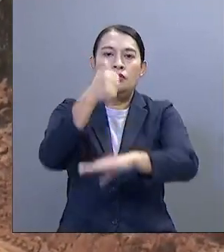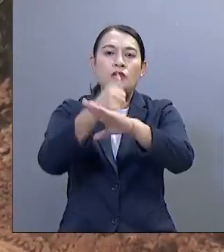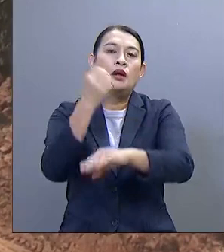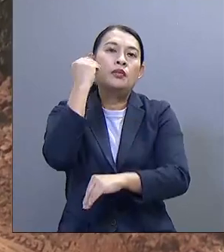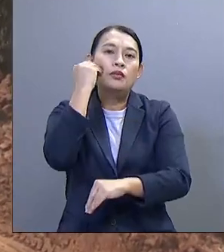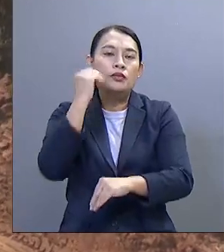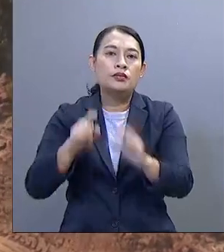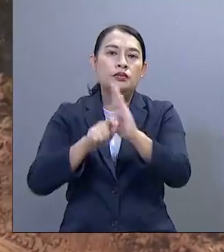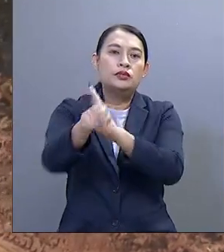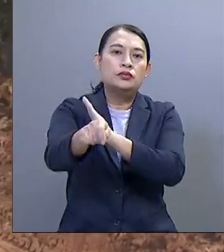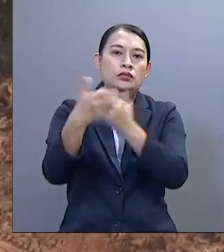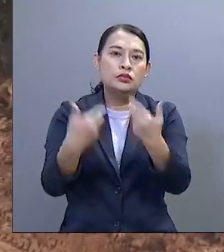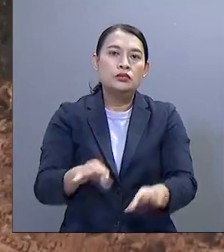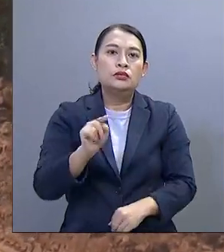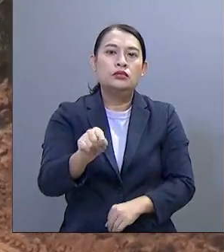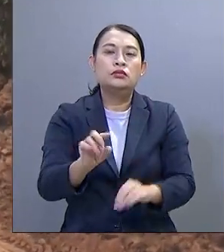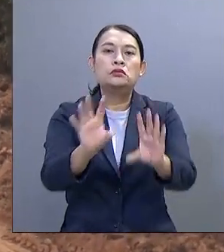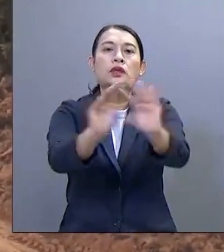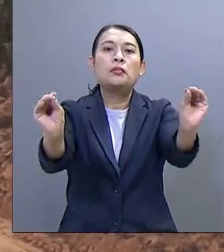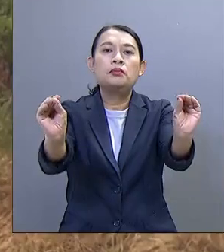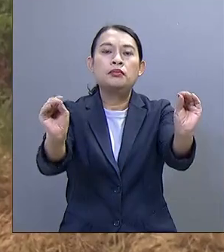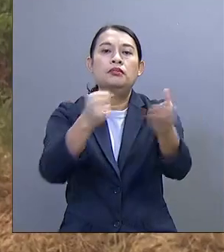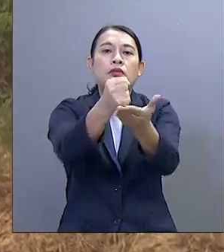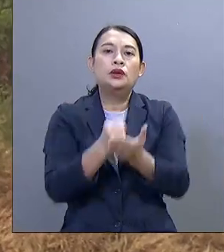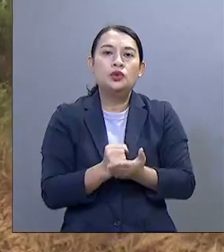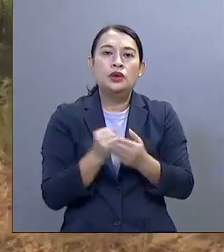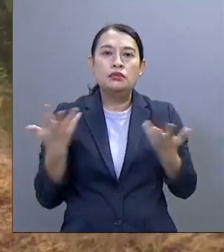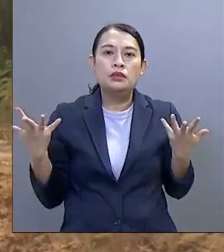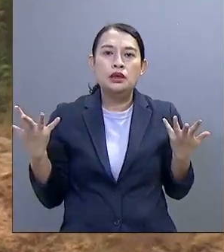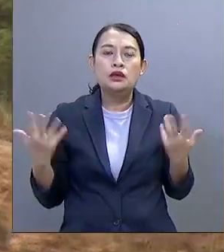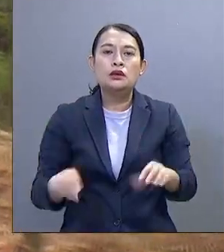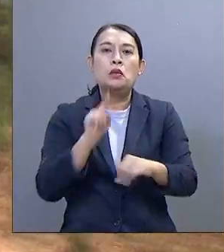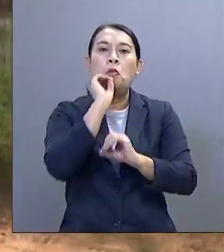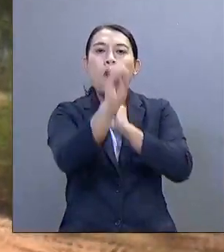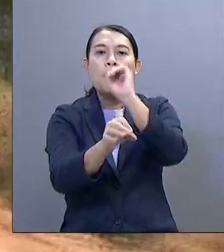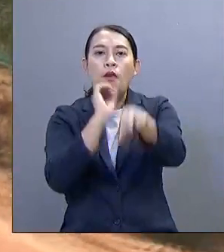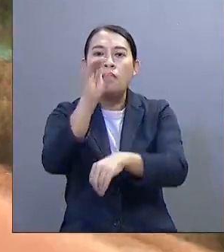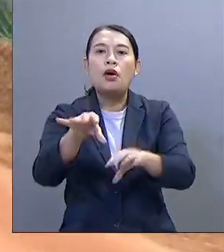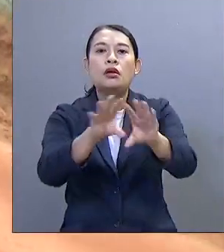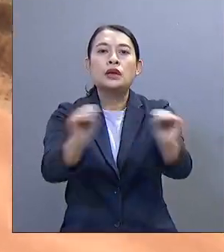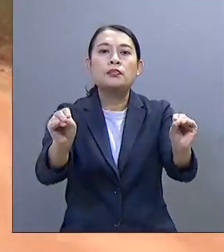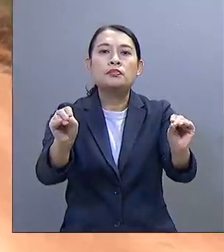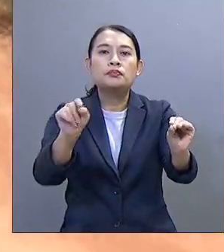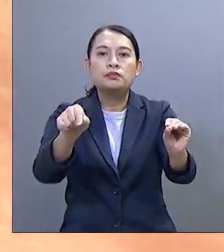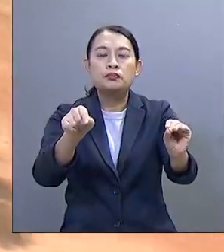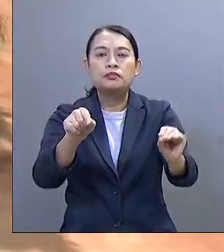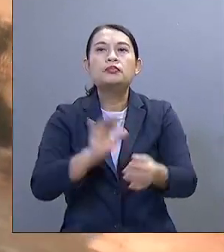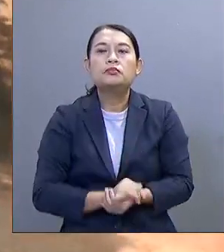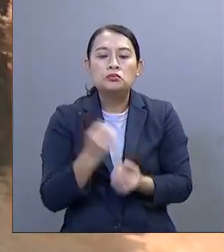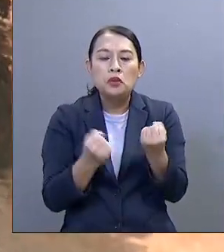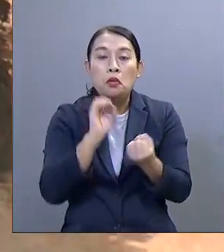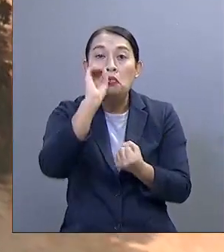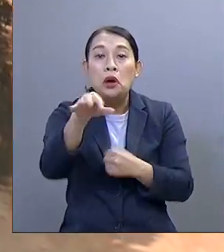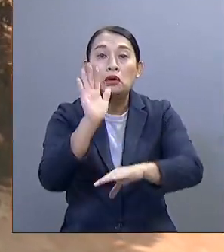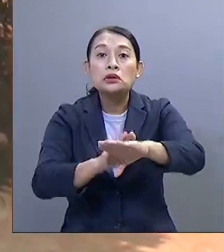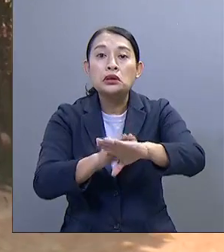เกิดความยหายแล้วก็